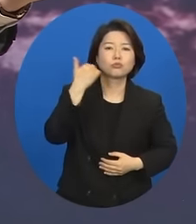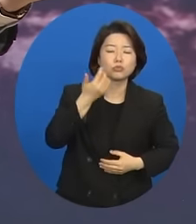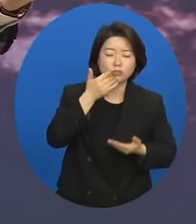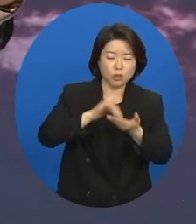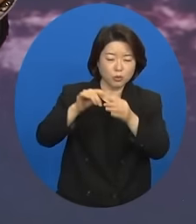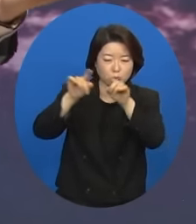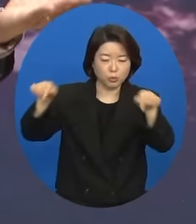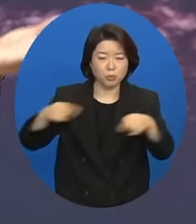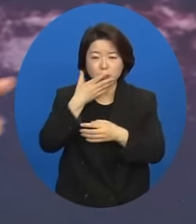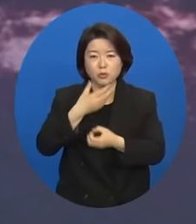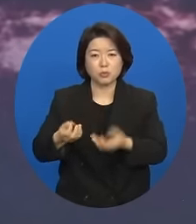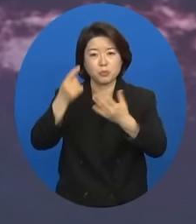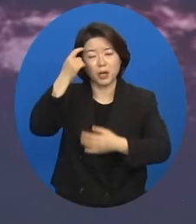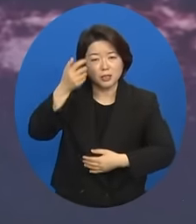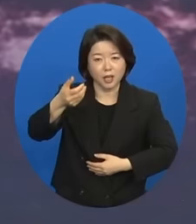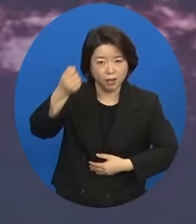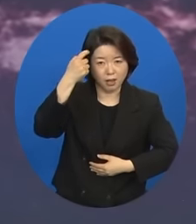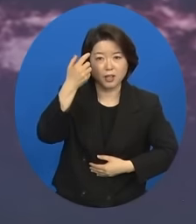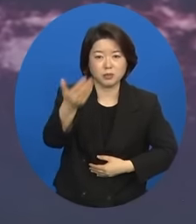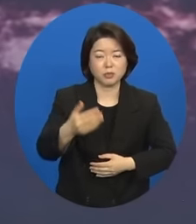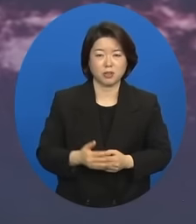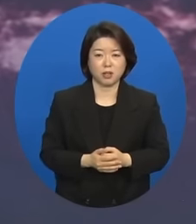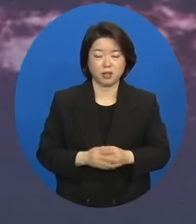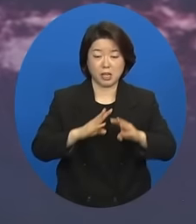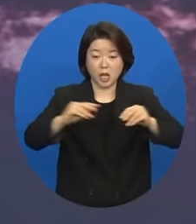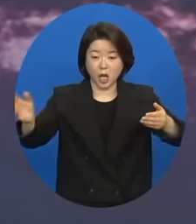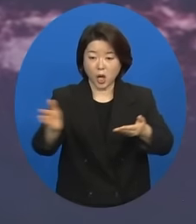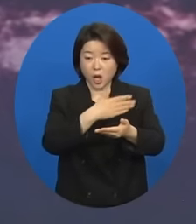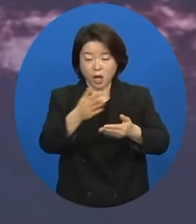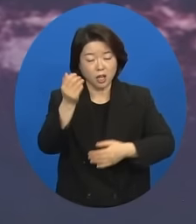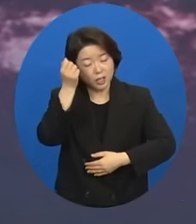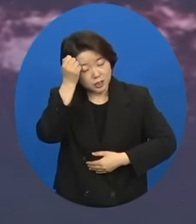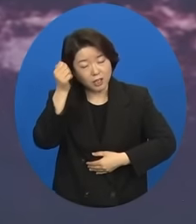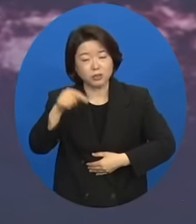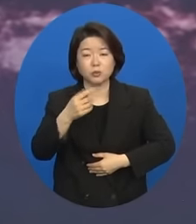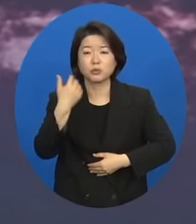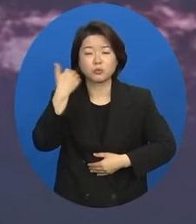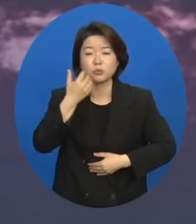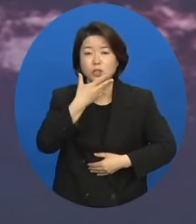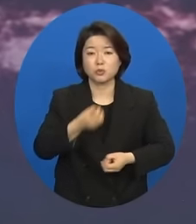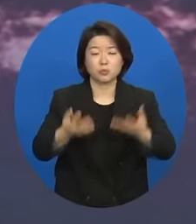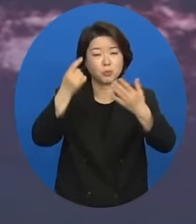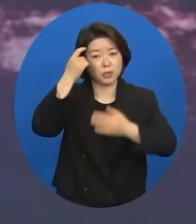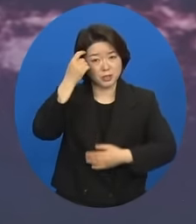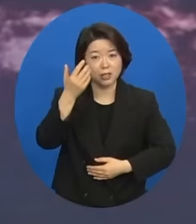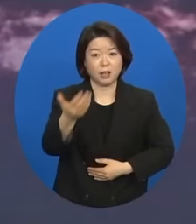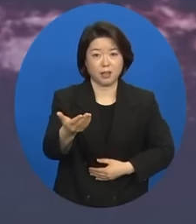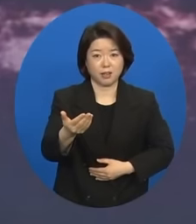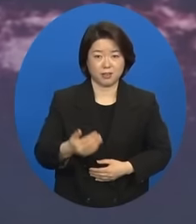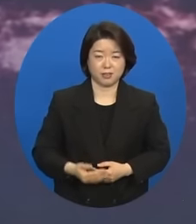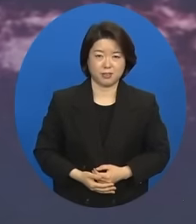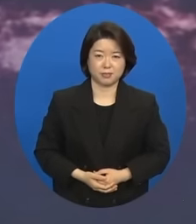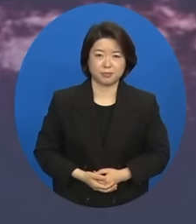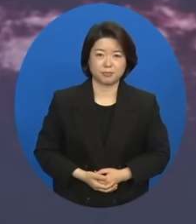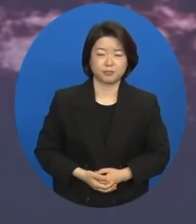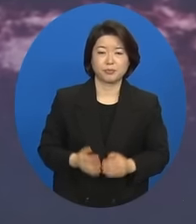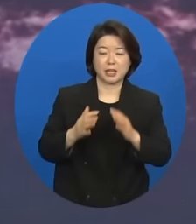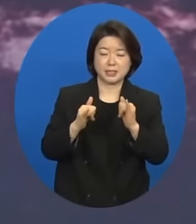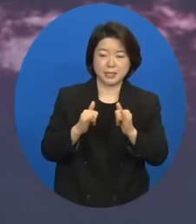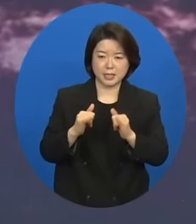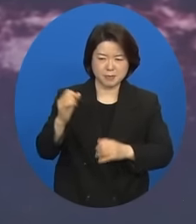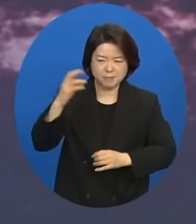얘기했어요 광야에서 잠을 자는 거를 누가 축복을 겠냐고 아니라는 것이죠 그러니까 사람이 코너에